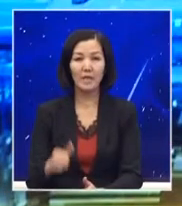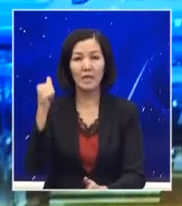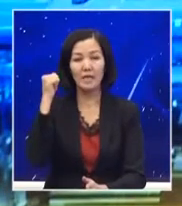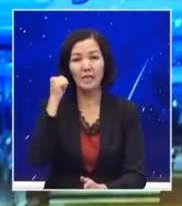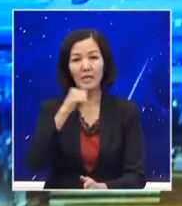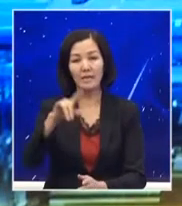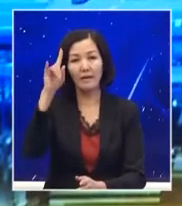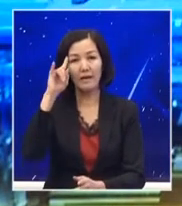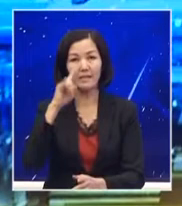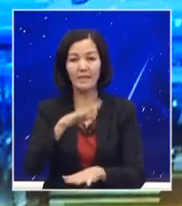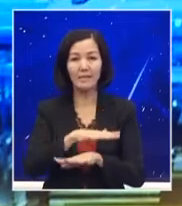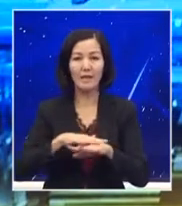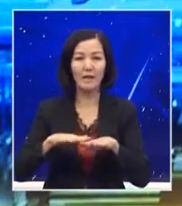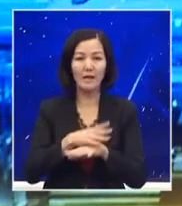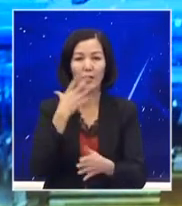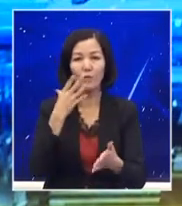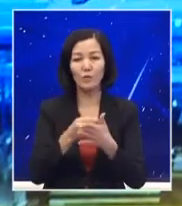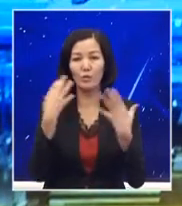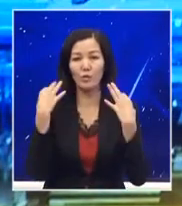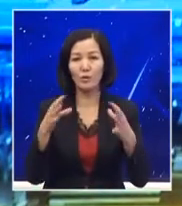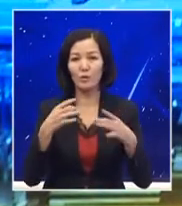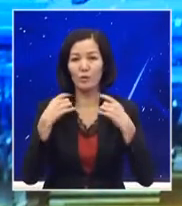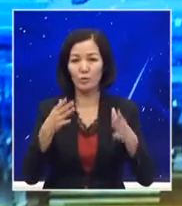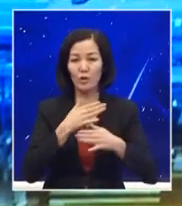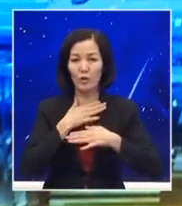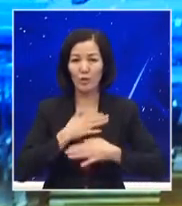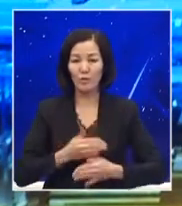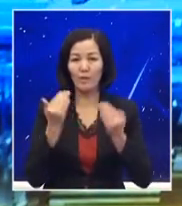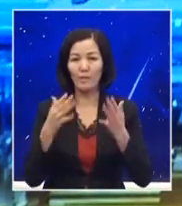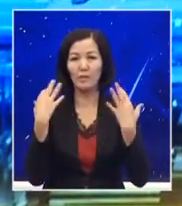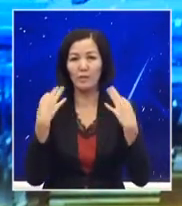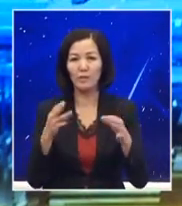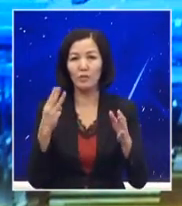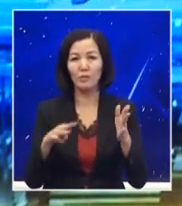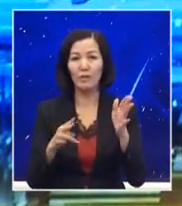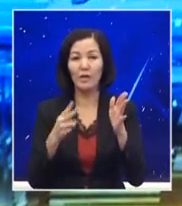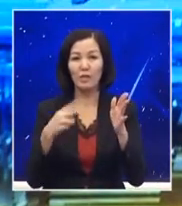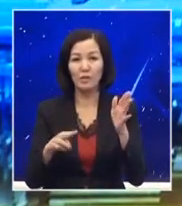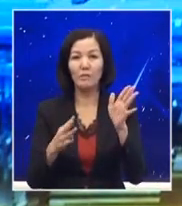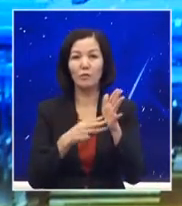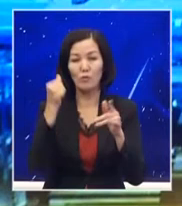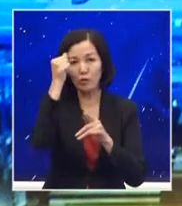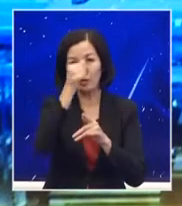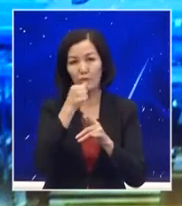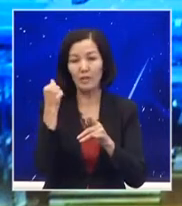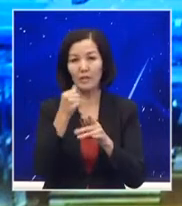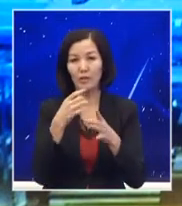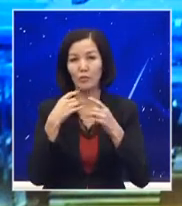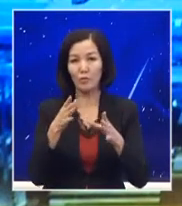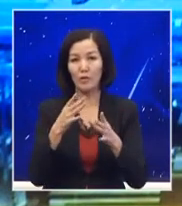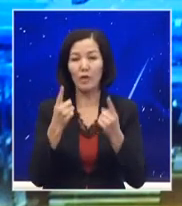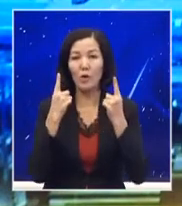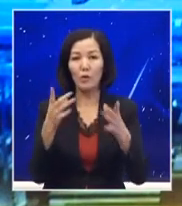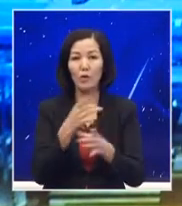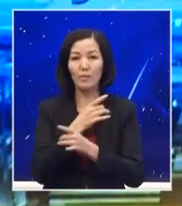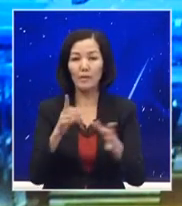Ертең Азат Қазақ өзінің тәуелсіздік тойын тойлайды. Тәубе, биыл егемендіктің 29-шы жылығын еңсермекпіз. Ең ұлық